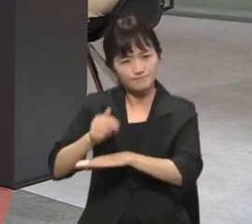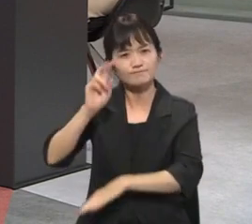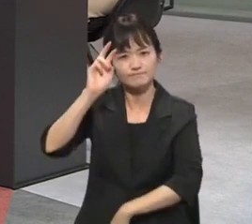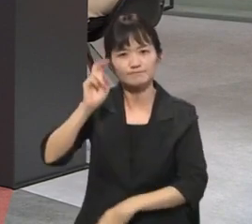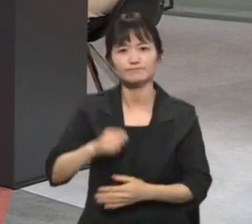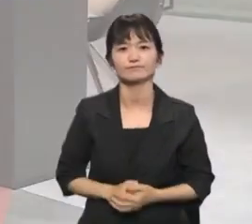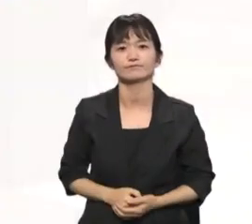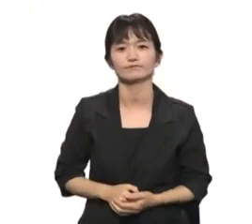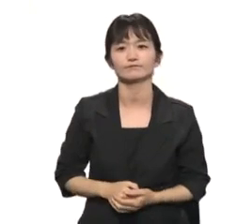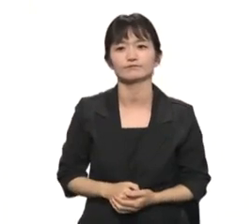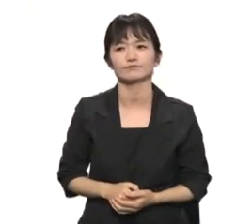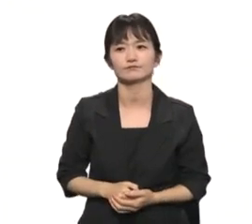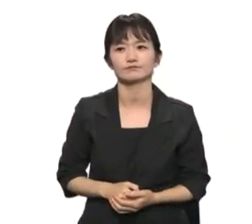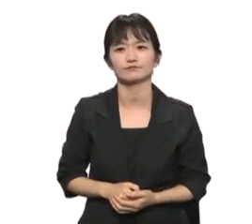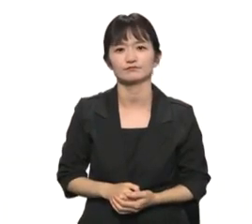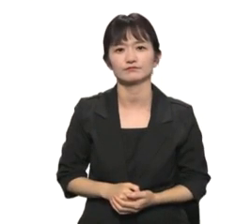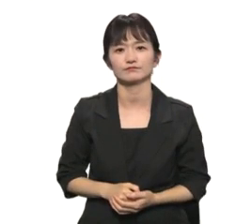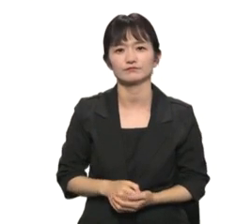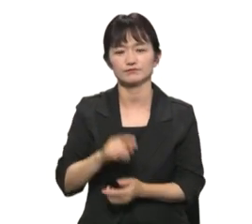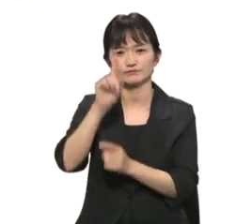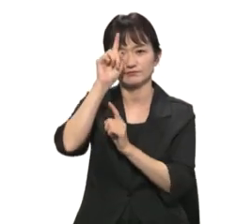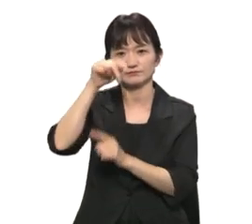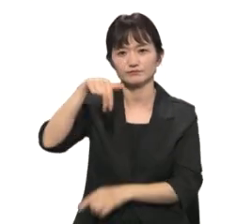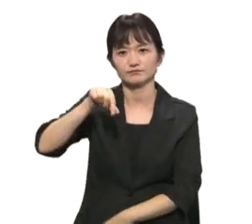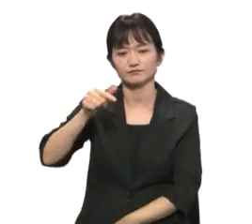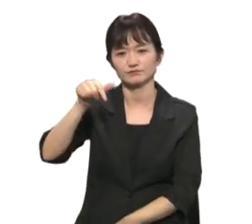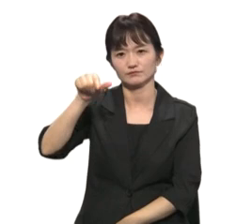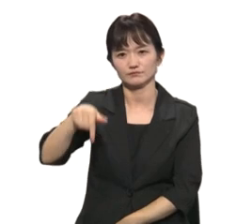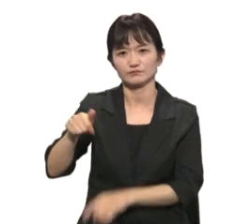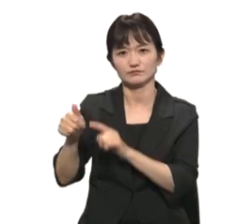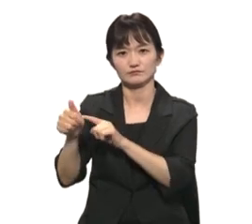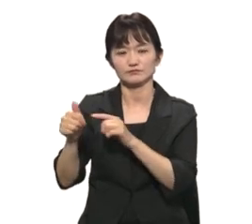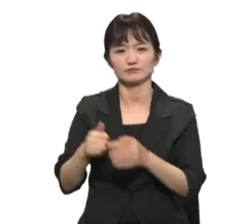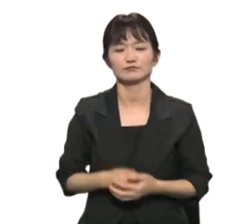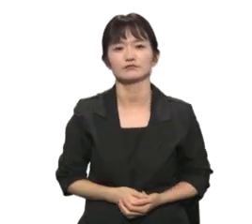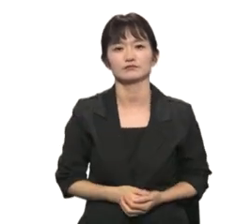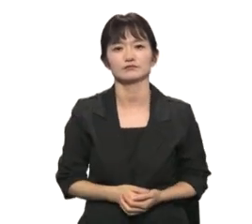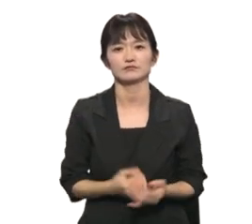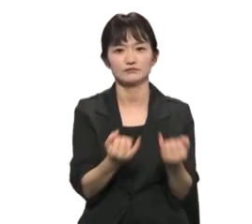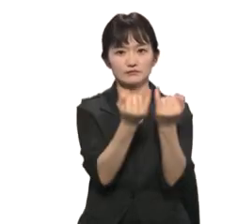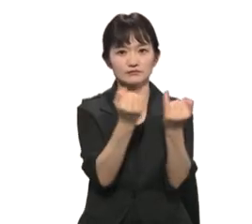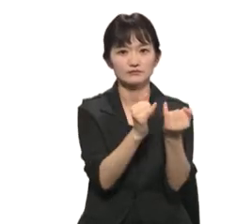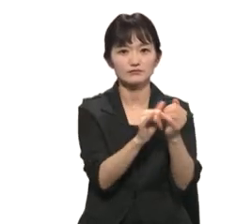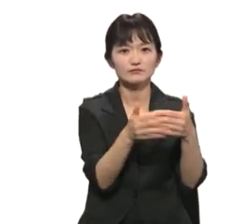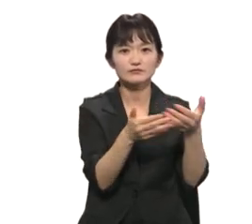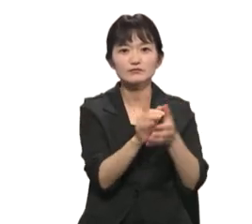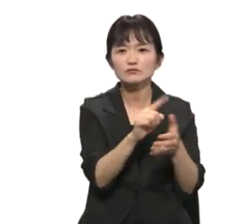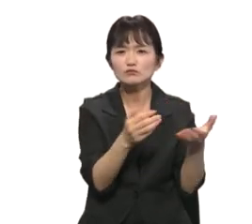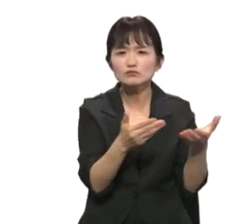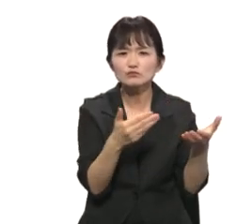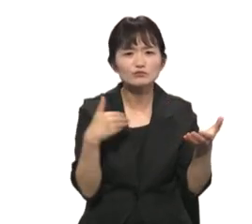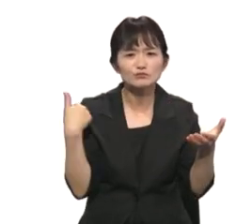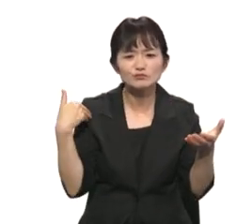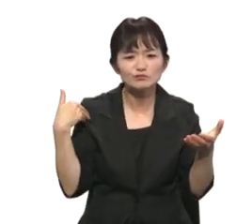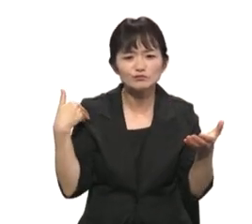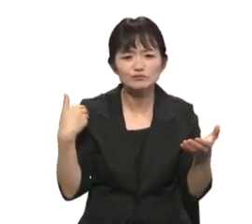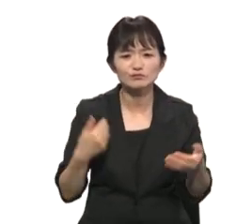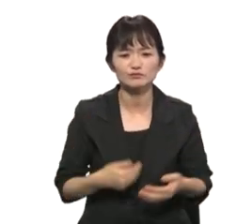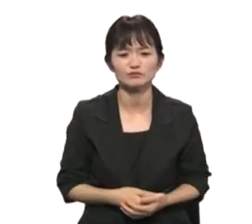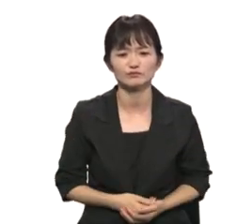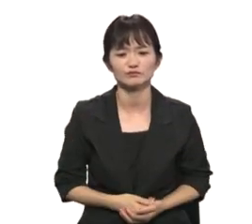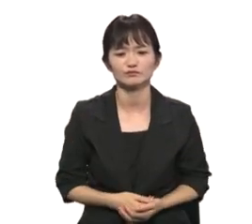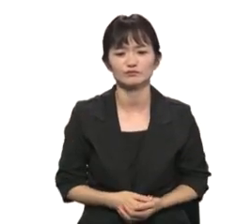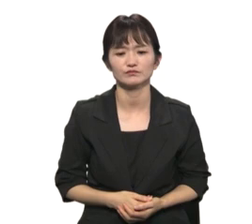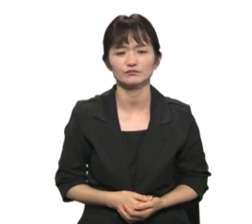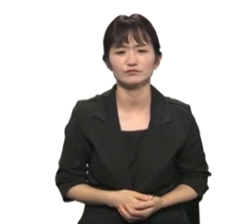대표 또 이제 여성가족부의 가장 큰 문제가 뭐래야 할지 스스로 잘 모른다 뭐 이런 말을 했는데